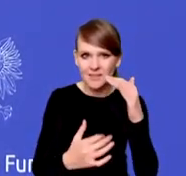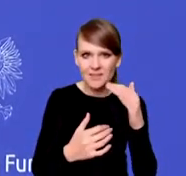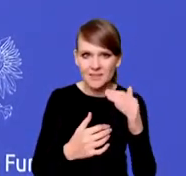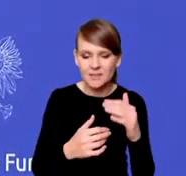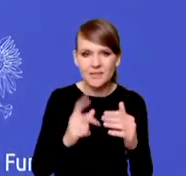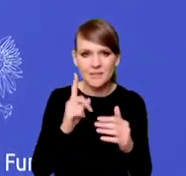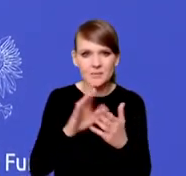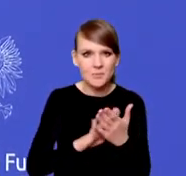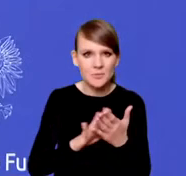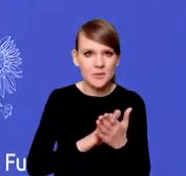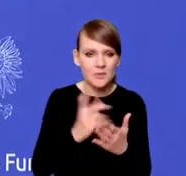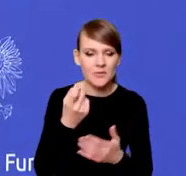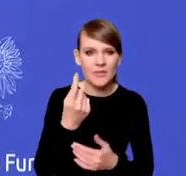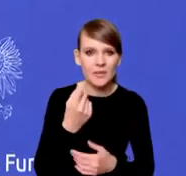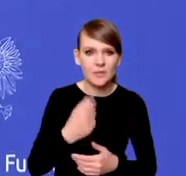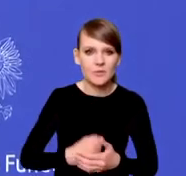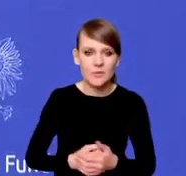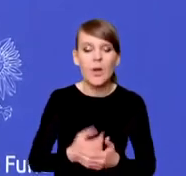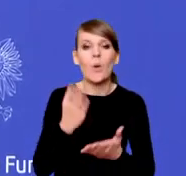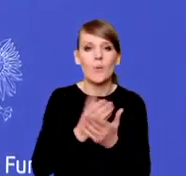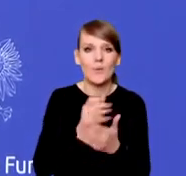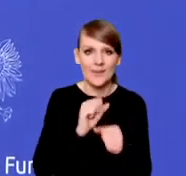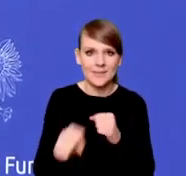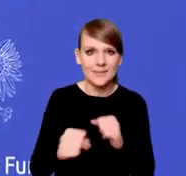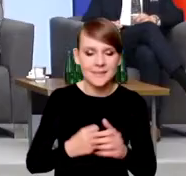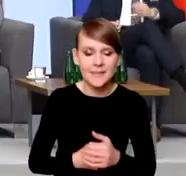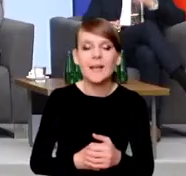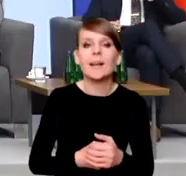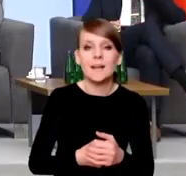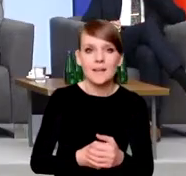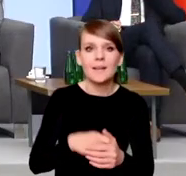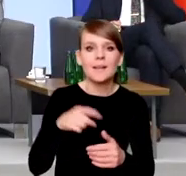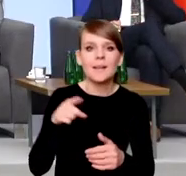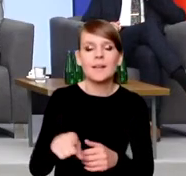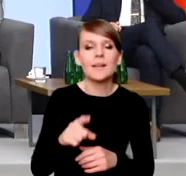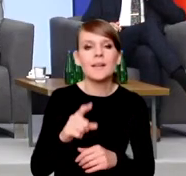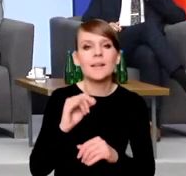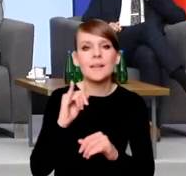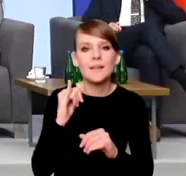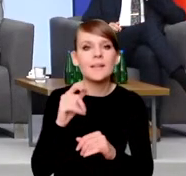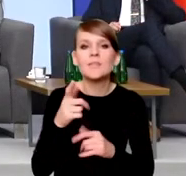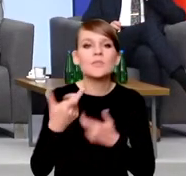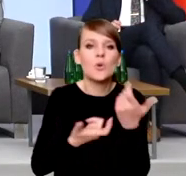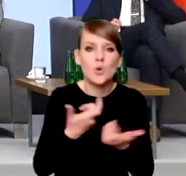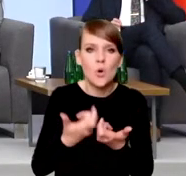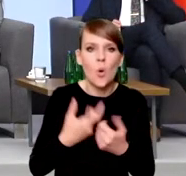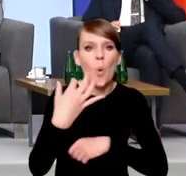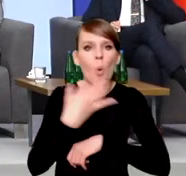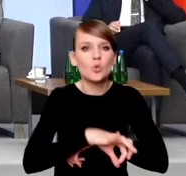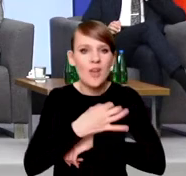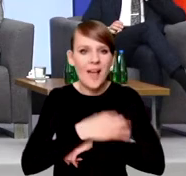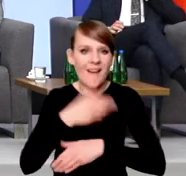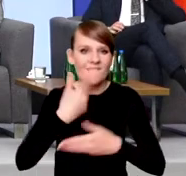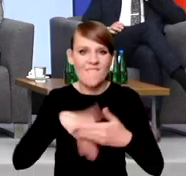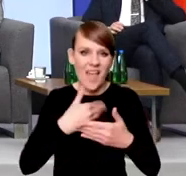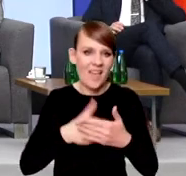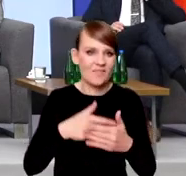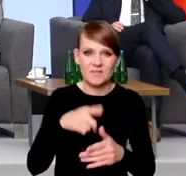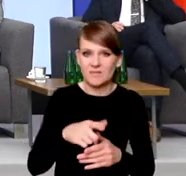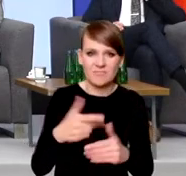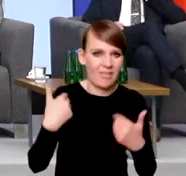moment. O, już mam. Jak postępować i pokonać wewnętrzny opór uczelni? Pytanie do pana rektora